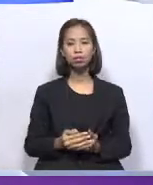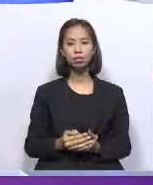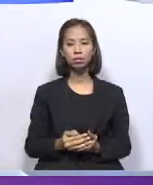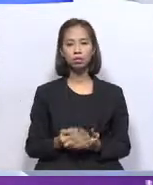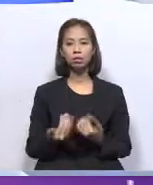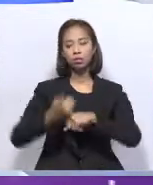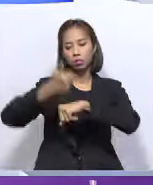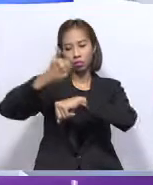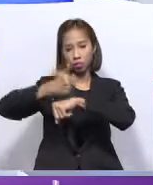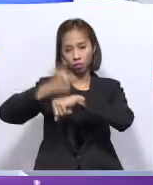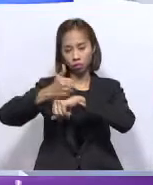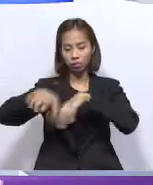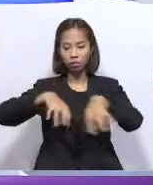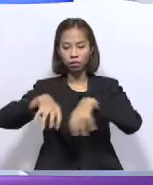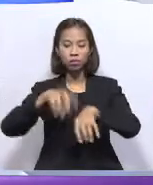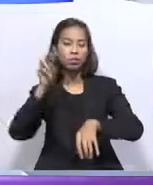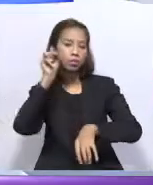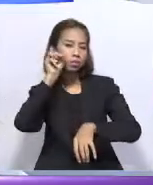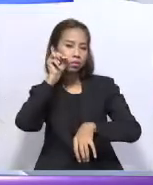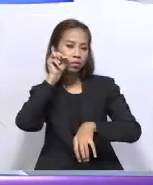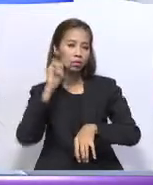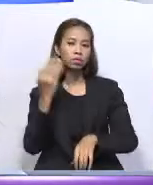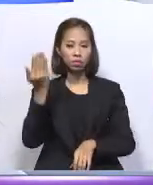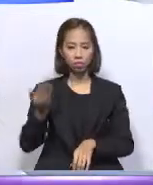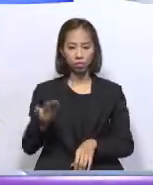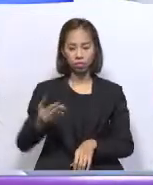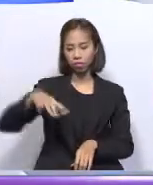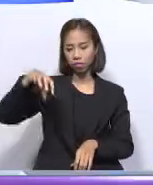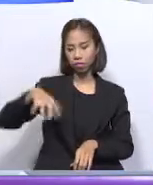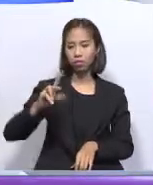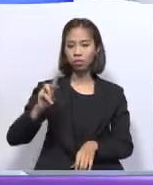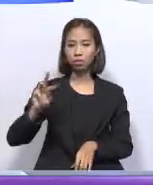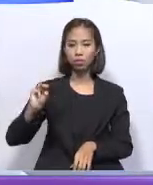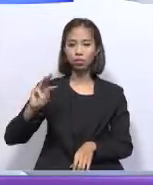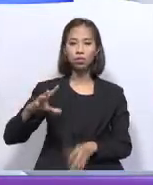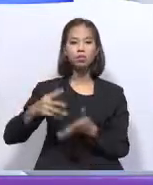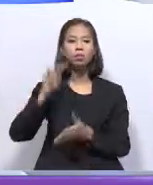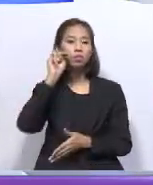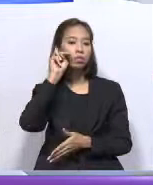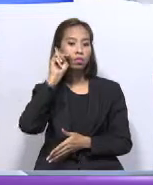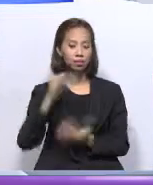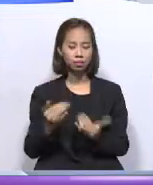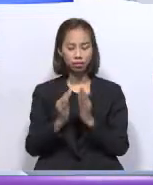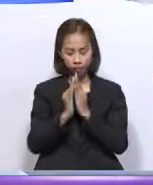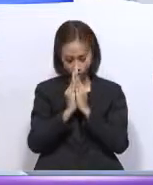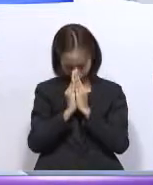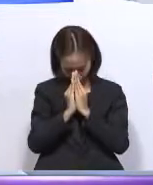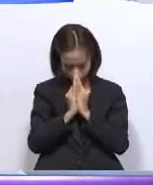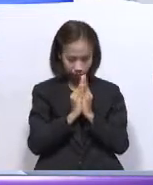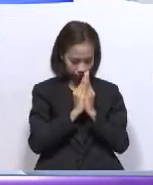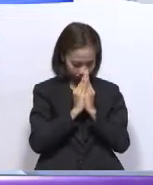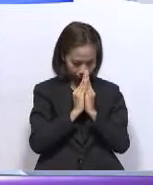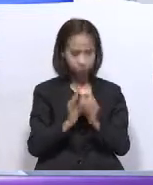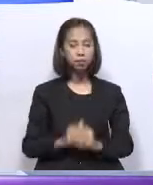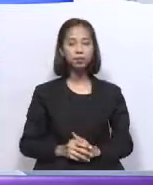พงค่ะผู้อำนวยการสำนักบริหารจัดการน้ำและอุทกวิทยากรมชลประทานค่ะสวัสดีค่ะ สวัสดีครับท่านผอ. สว ั สดีครับสวัสดีครับท่านผู้ชมครับ